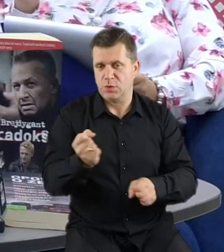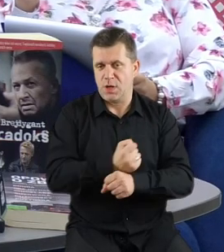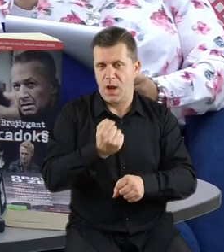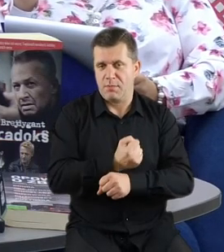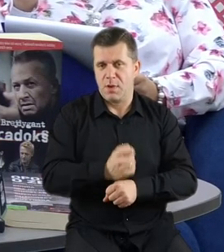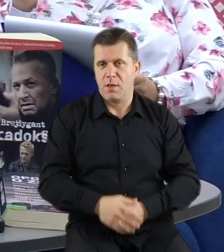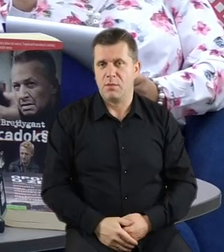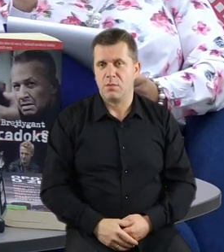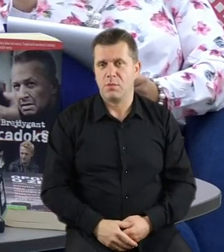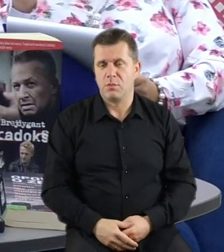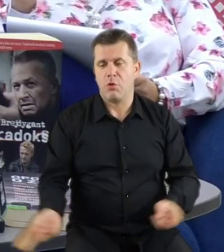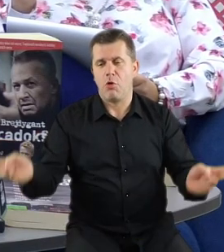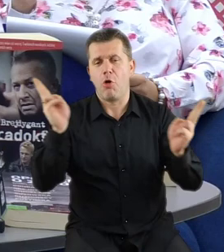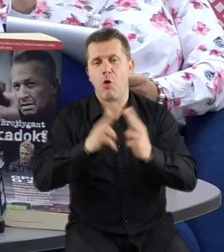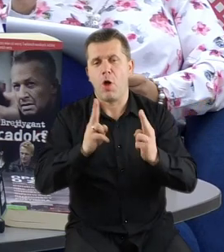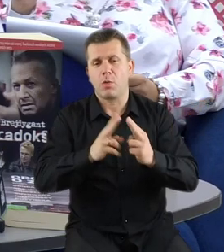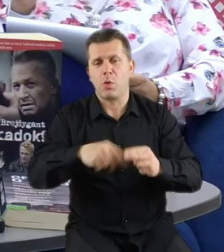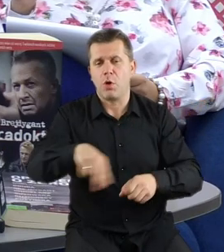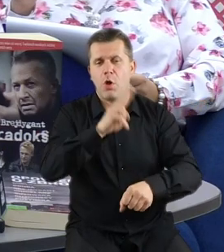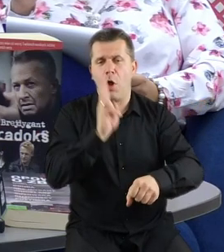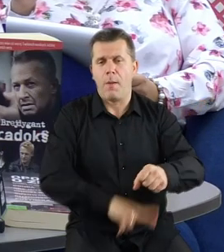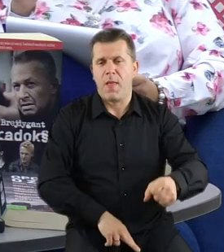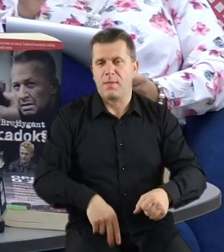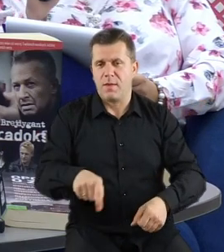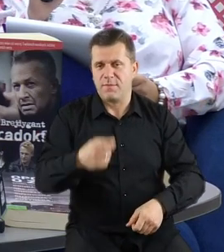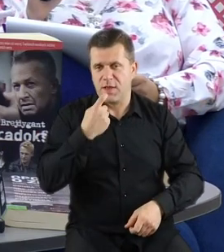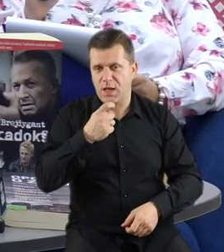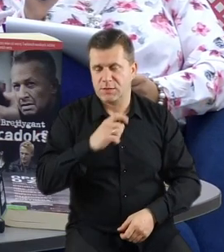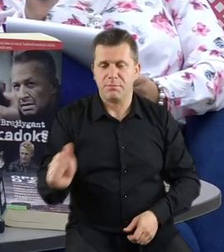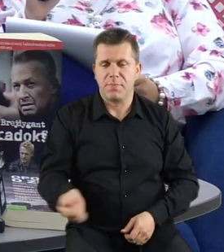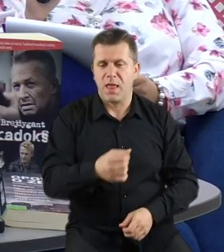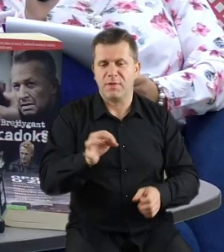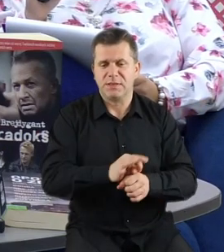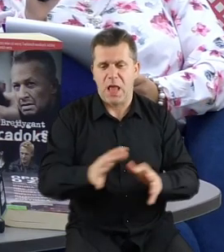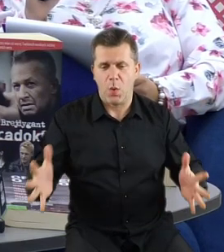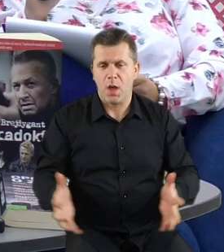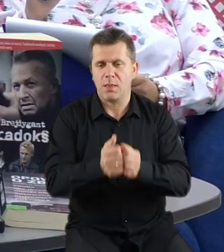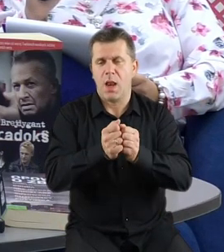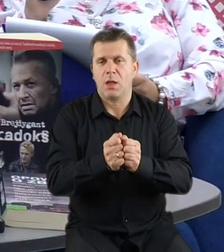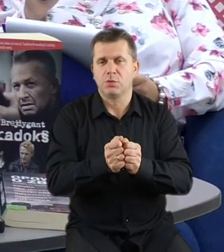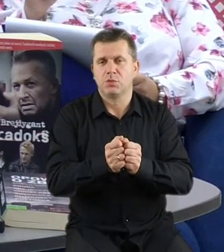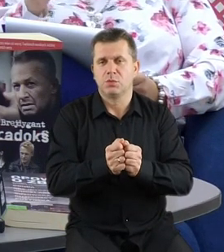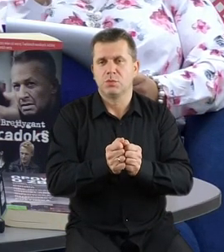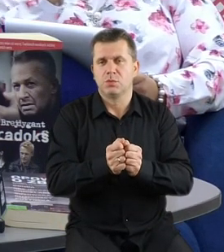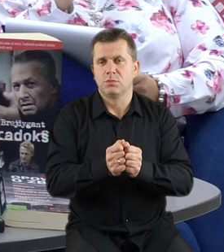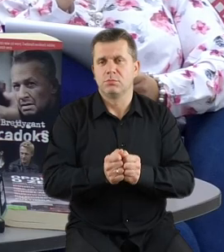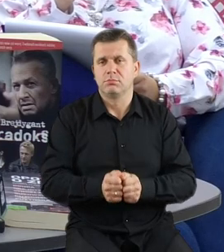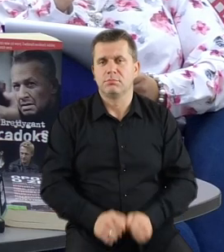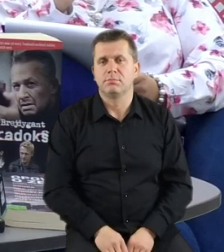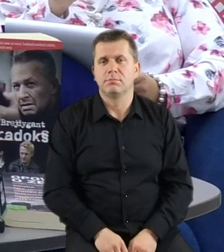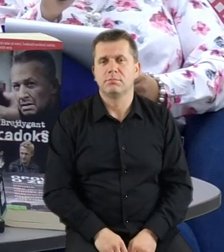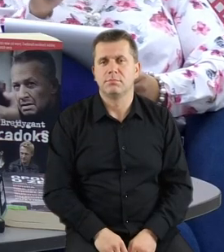Kamiennej. Tak. Kontaktuje się z komendą w Kielcach, natomiast pierwsze ciało, które